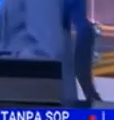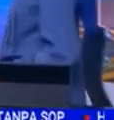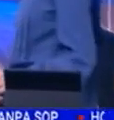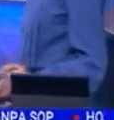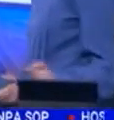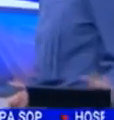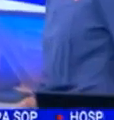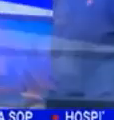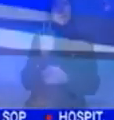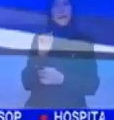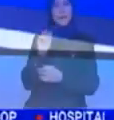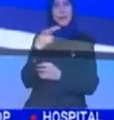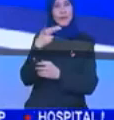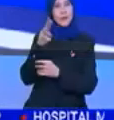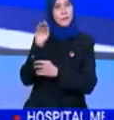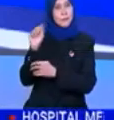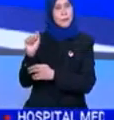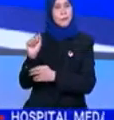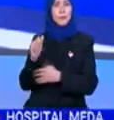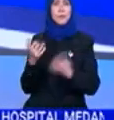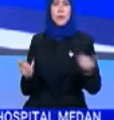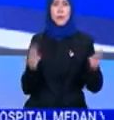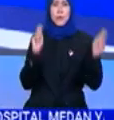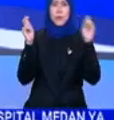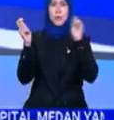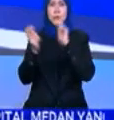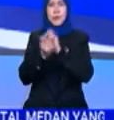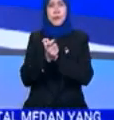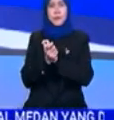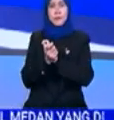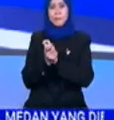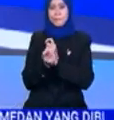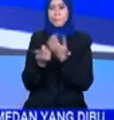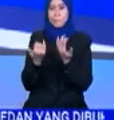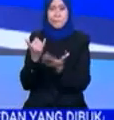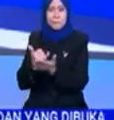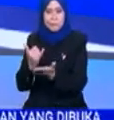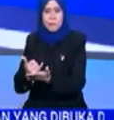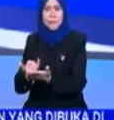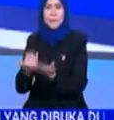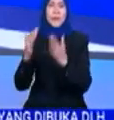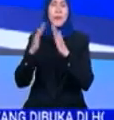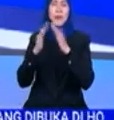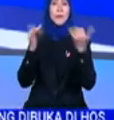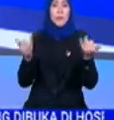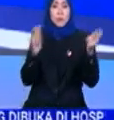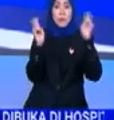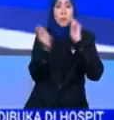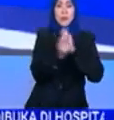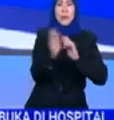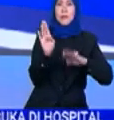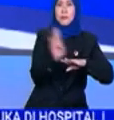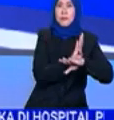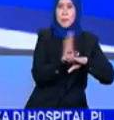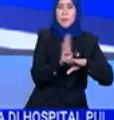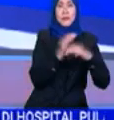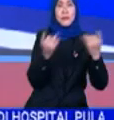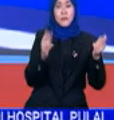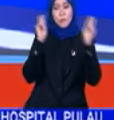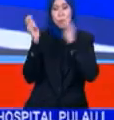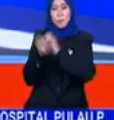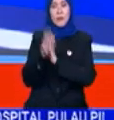Hai cuma tes devhouse ubah gelandang enggak jadi Usahawan Project kebun Bandar hijrah Warrior mengubah